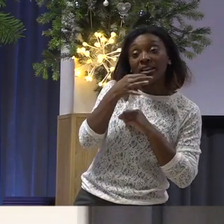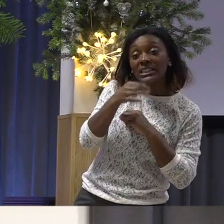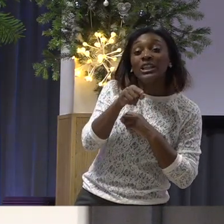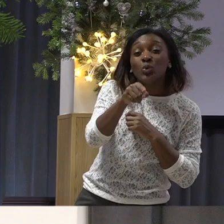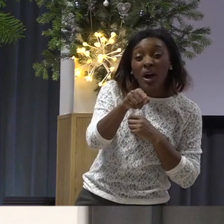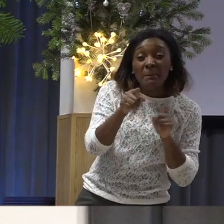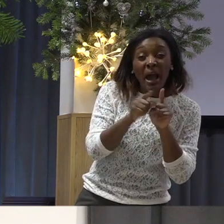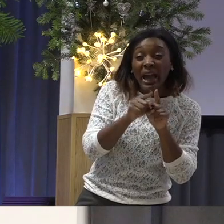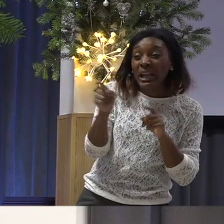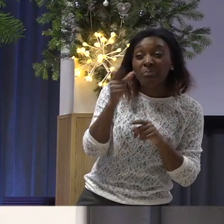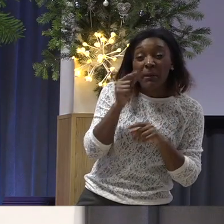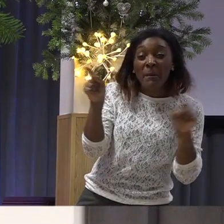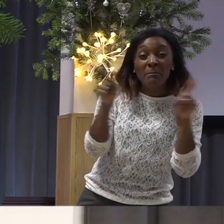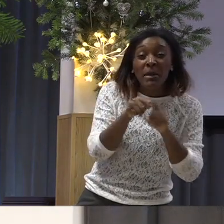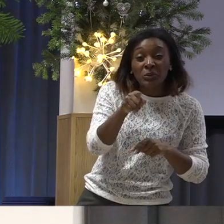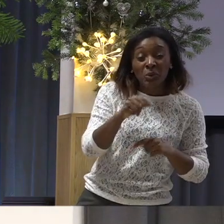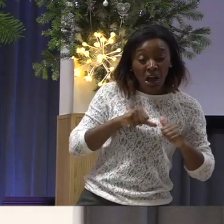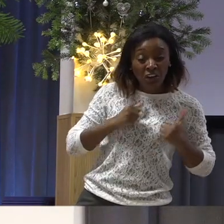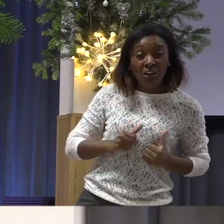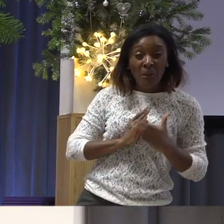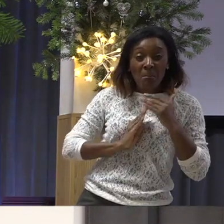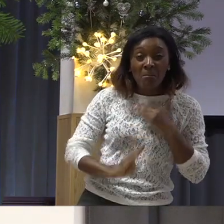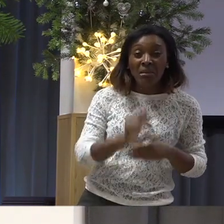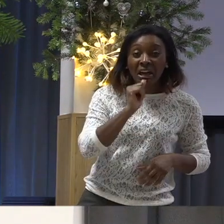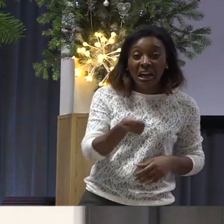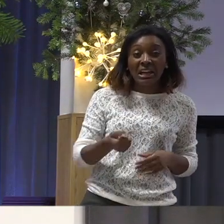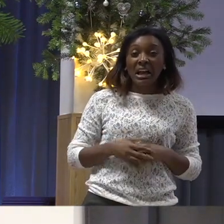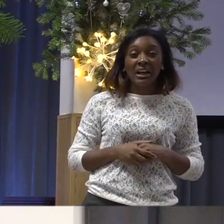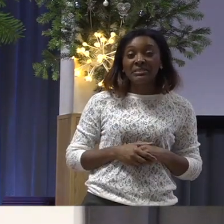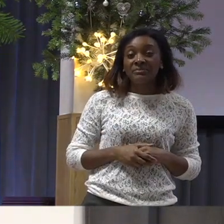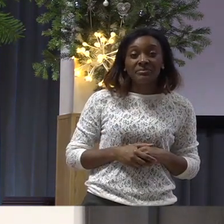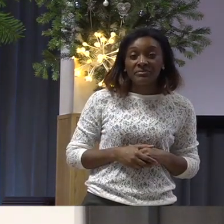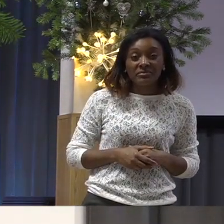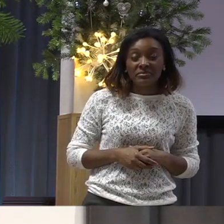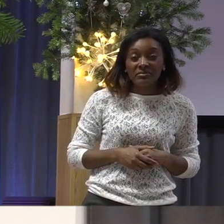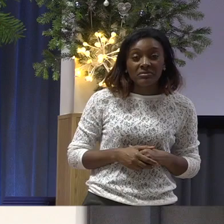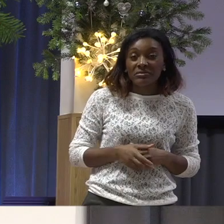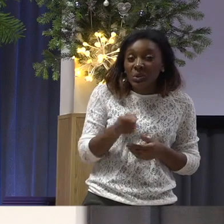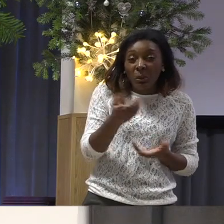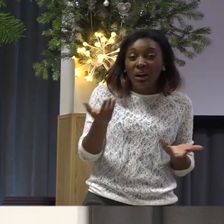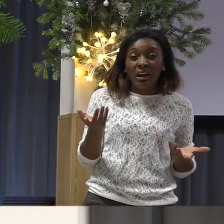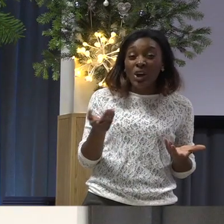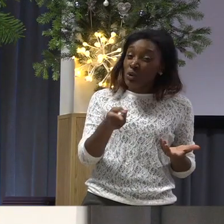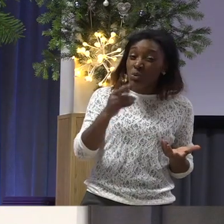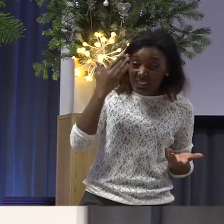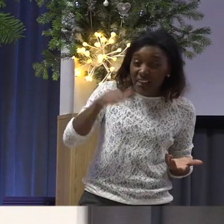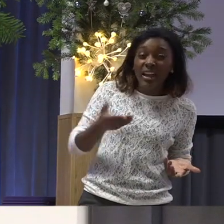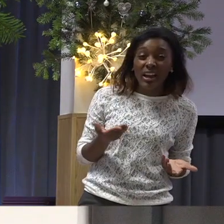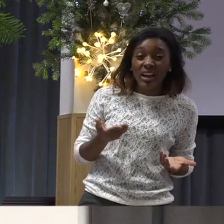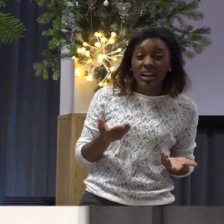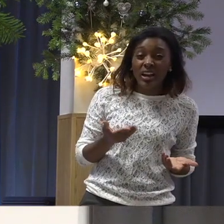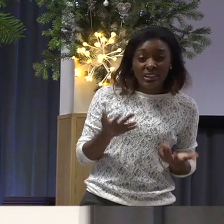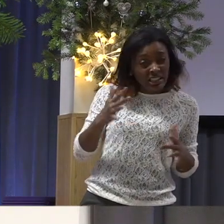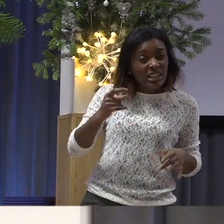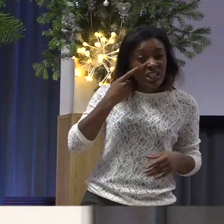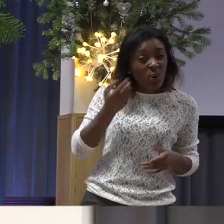peu dans la seconde qui est un temps qu'on ne conjugue plus. Quoique tu suces, non, c'est pas ça. Quoique tu saches. Ah oui, c'est